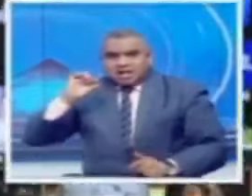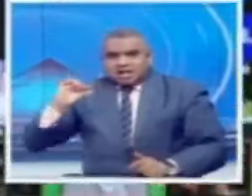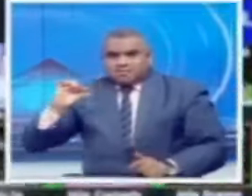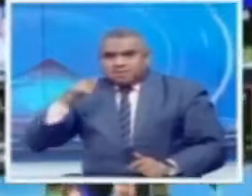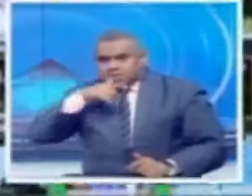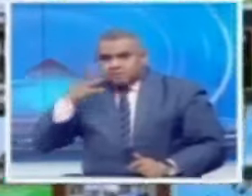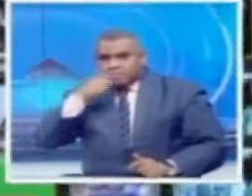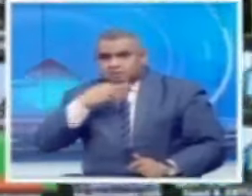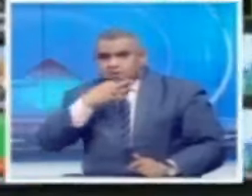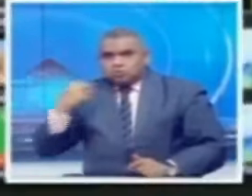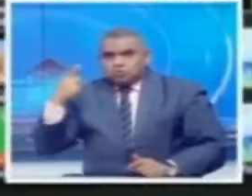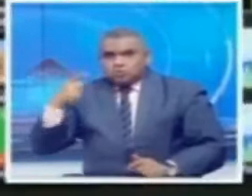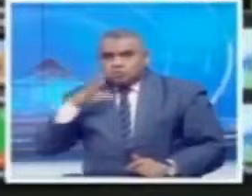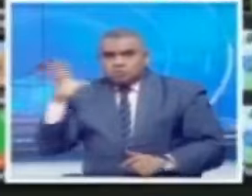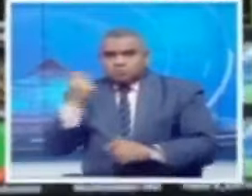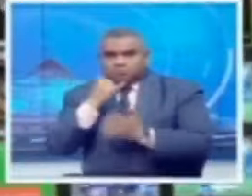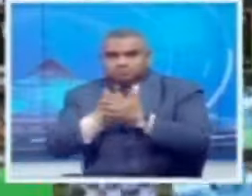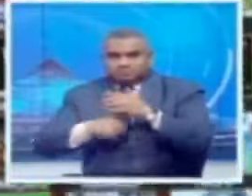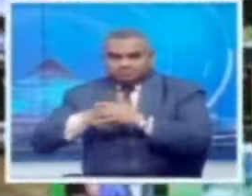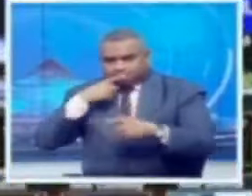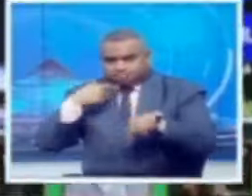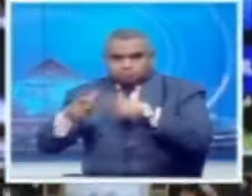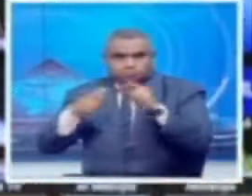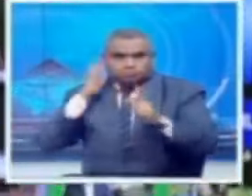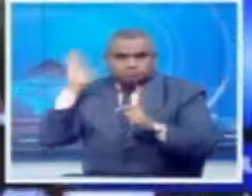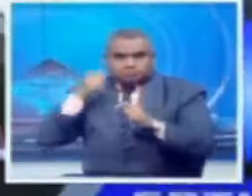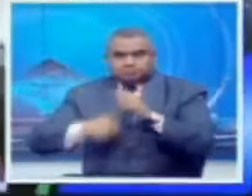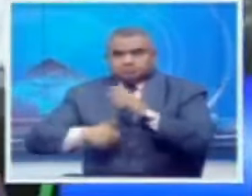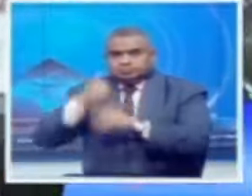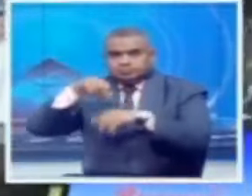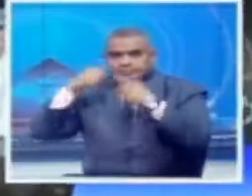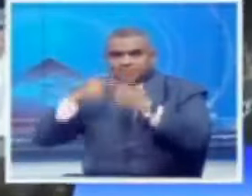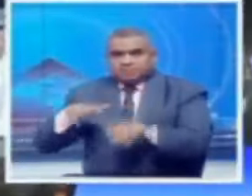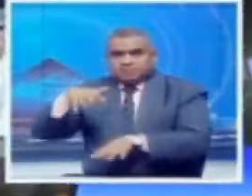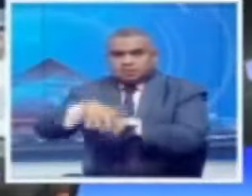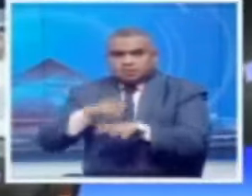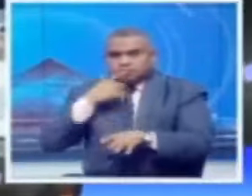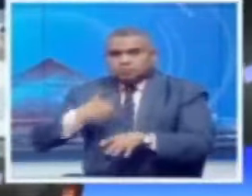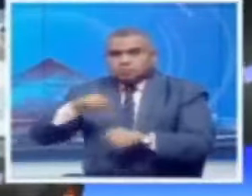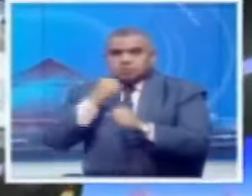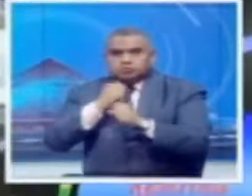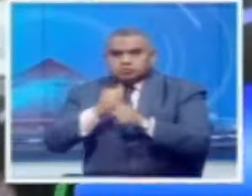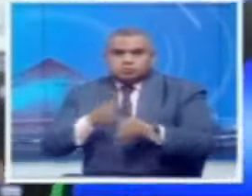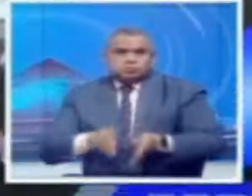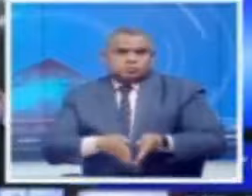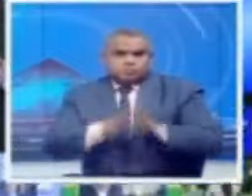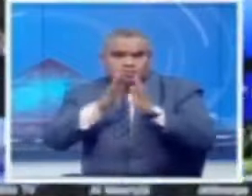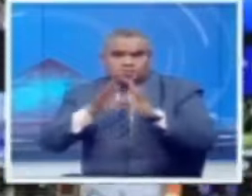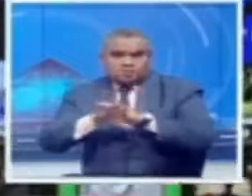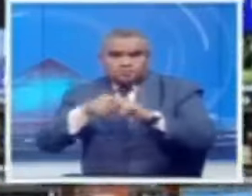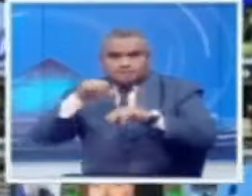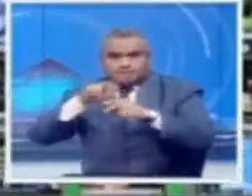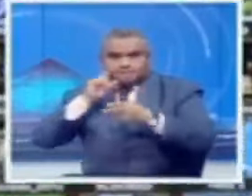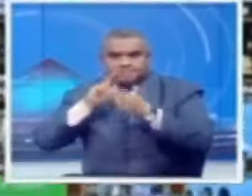نايلسات 301 تم تصنيعه وفق تكنولوجيا متقدمة تمكنه بمفرده وذاتيا من تحديد